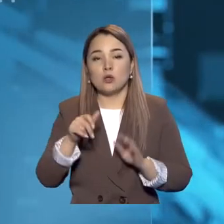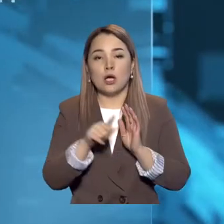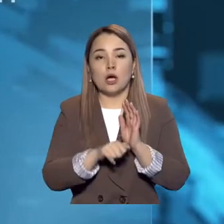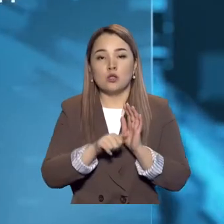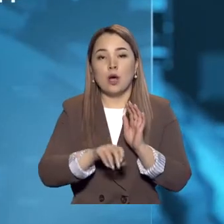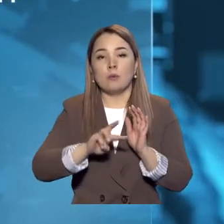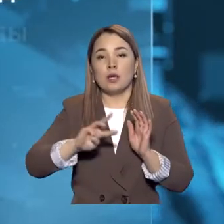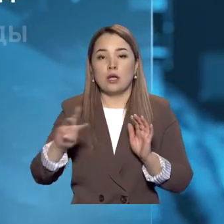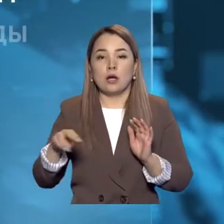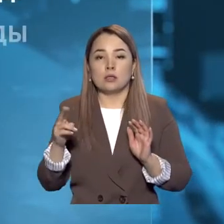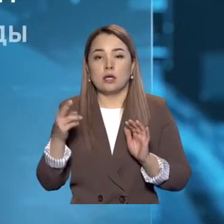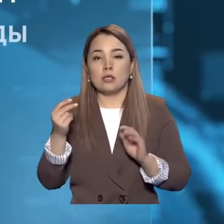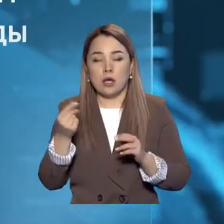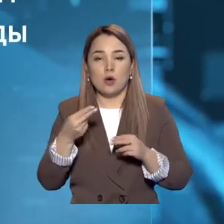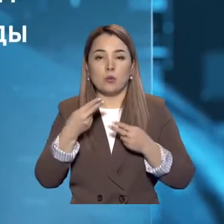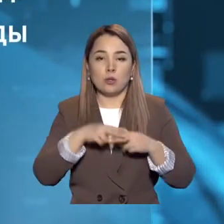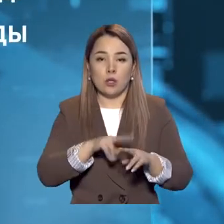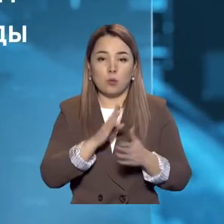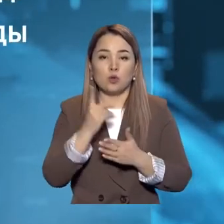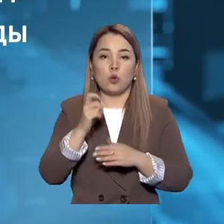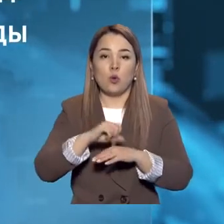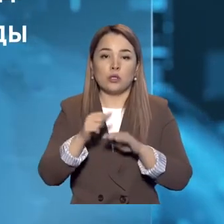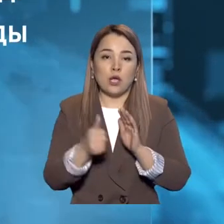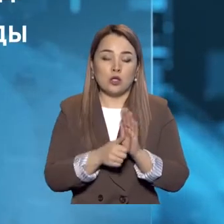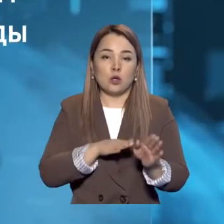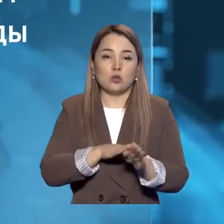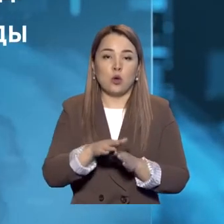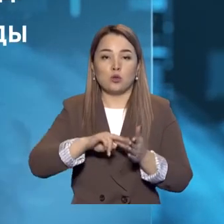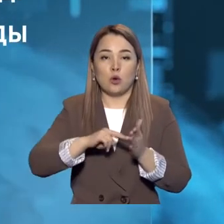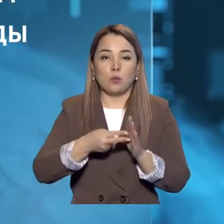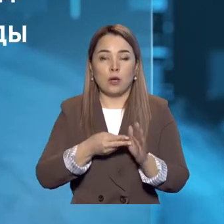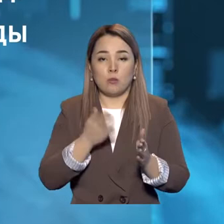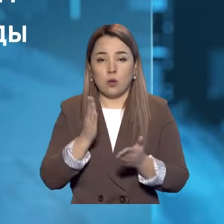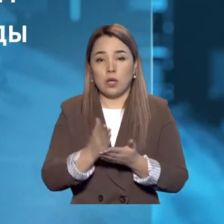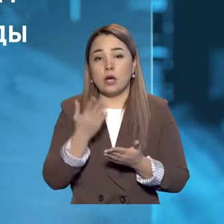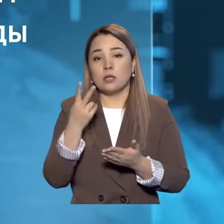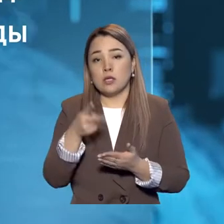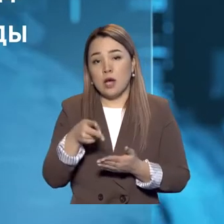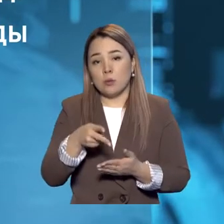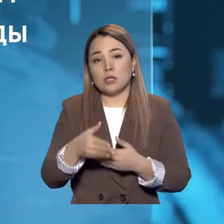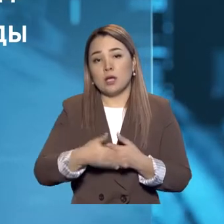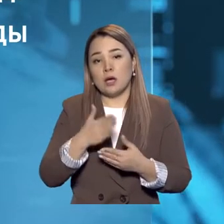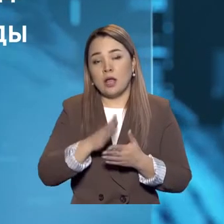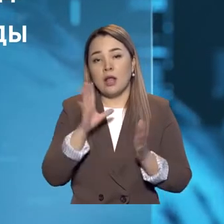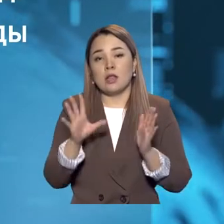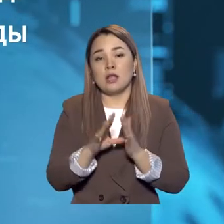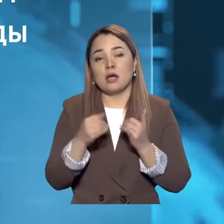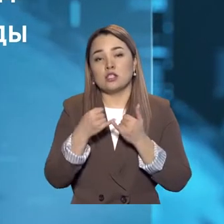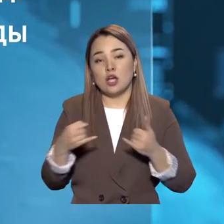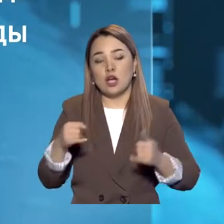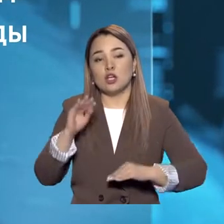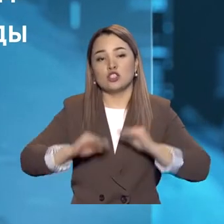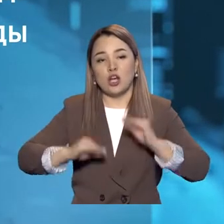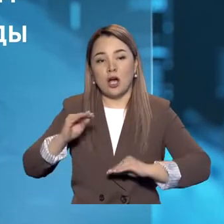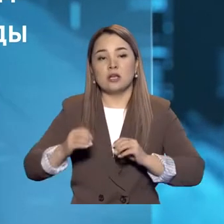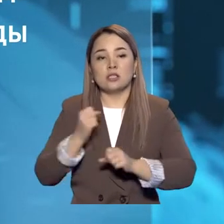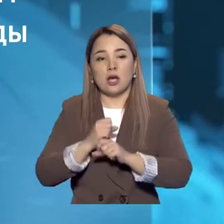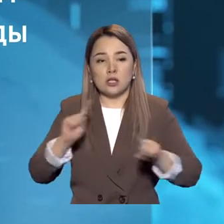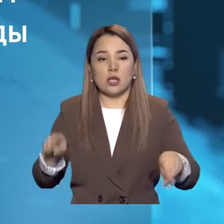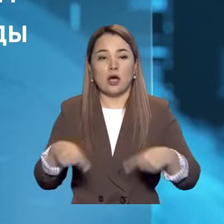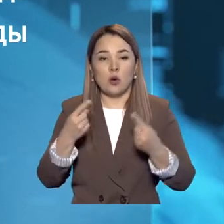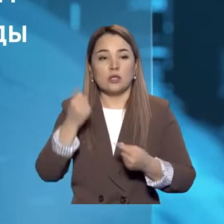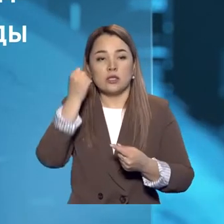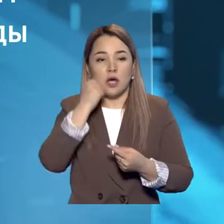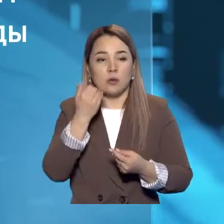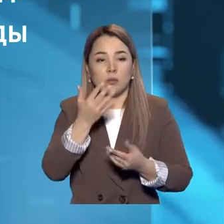триллион 600 миллиард теңге бөлінеді. 116 жоба іске асады. Соның бірі 2000 шақырымнан астам электр желісін жаңғырту. Бұл олардың